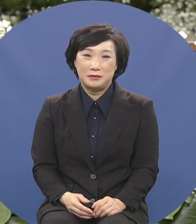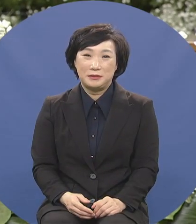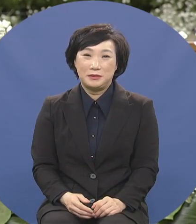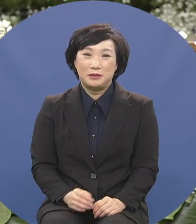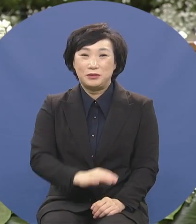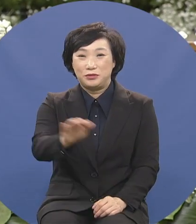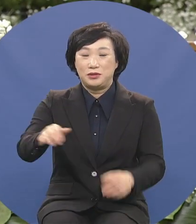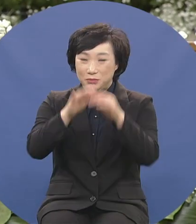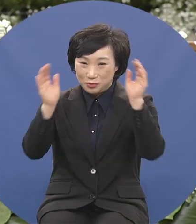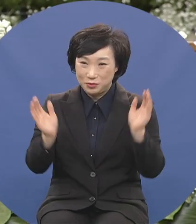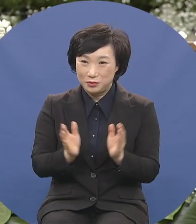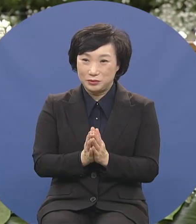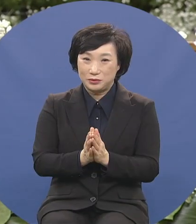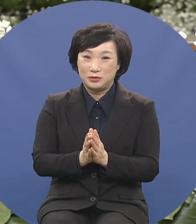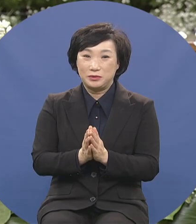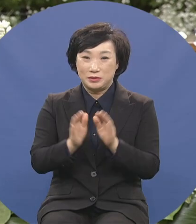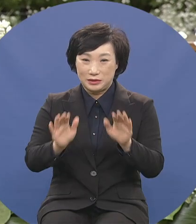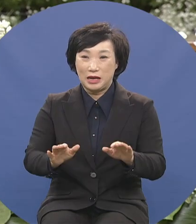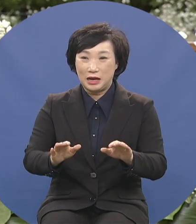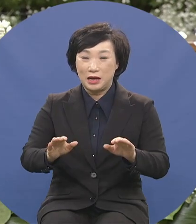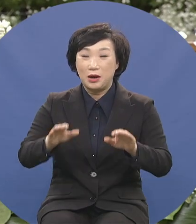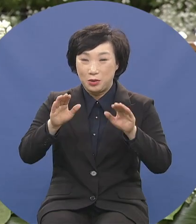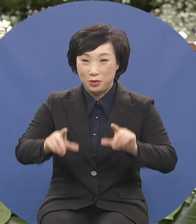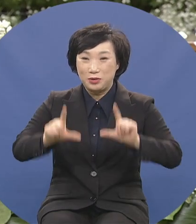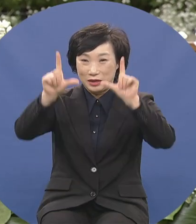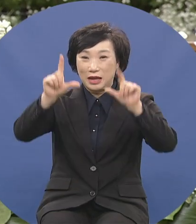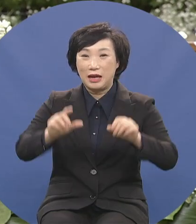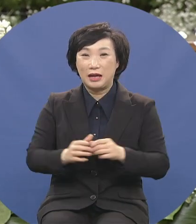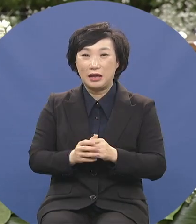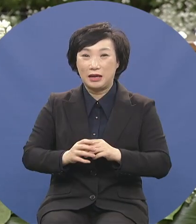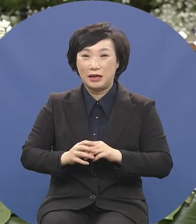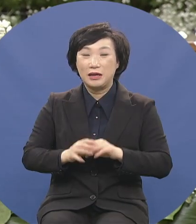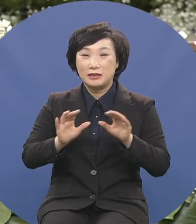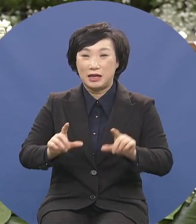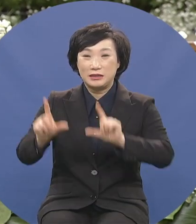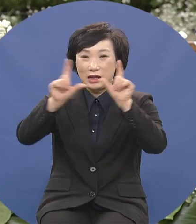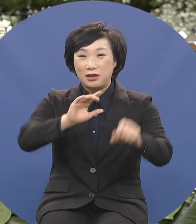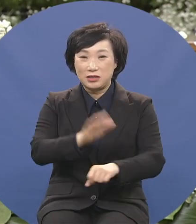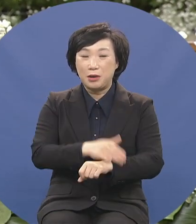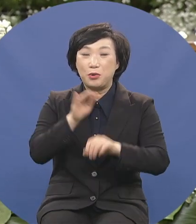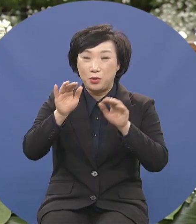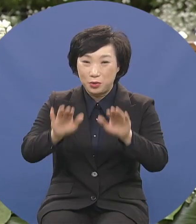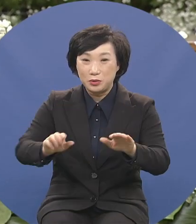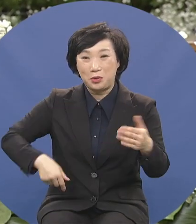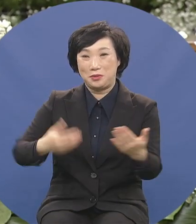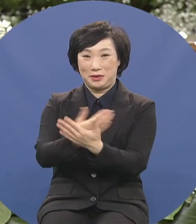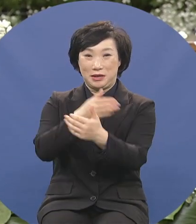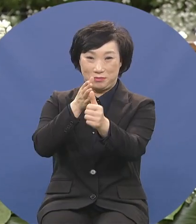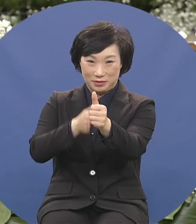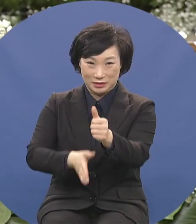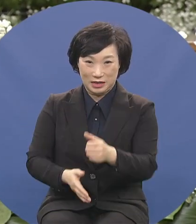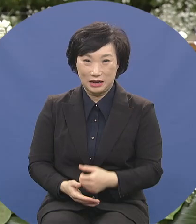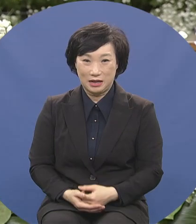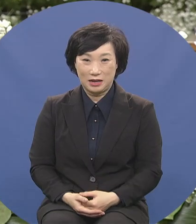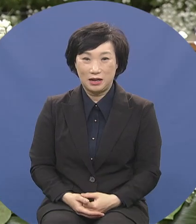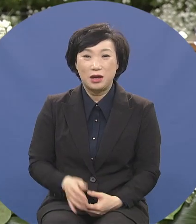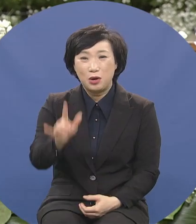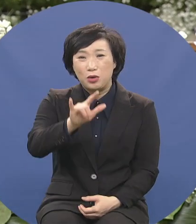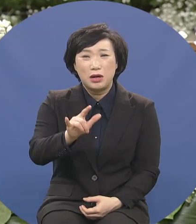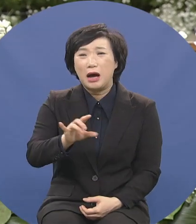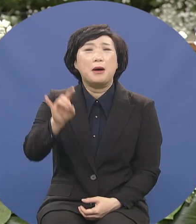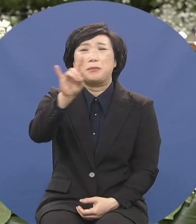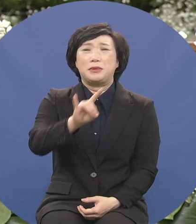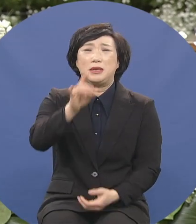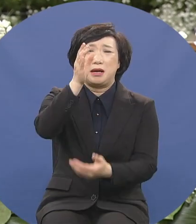우리 모두 금년 한 해 잘못 산 것 회개하자. 코로나 핑계